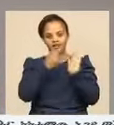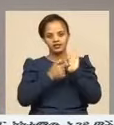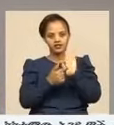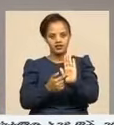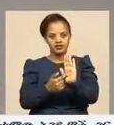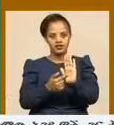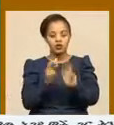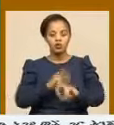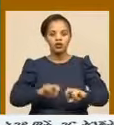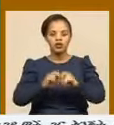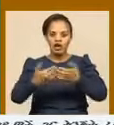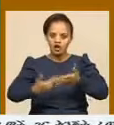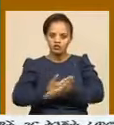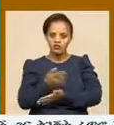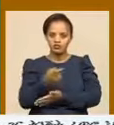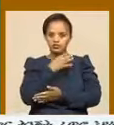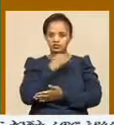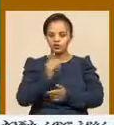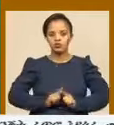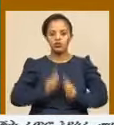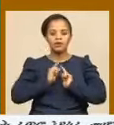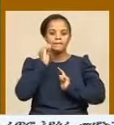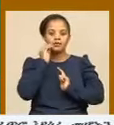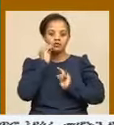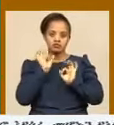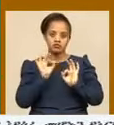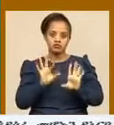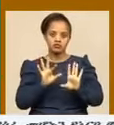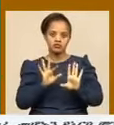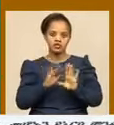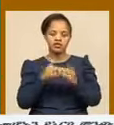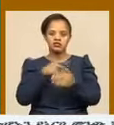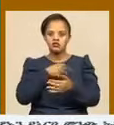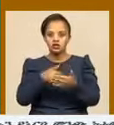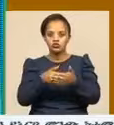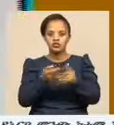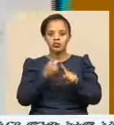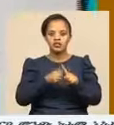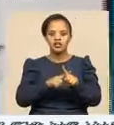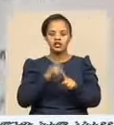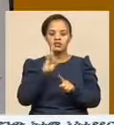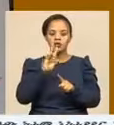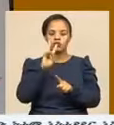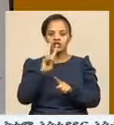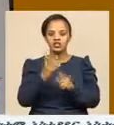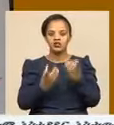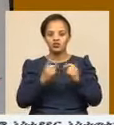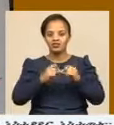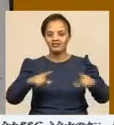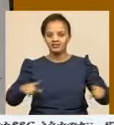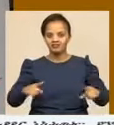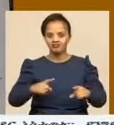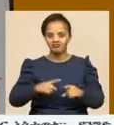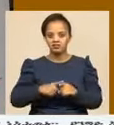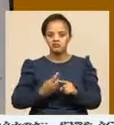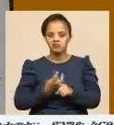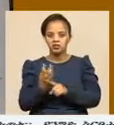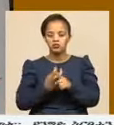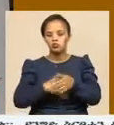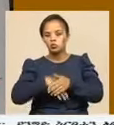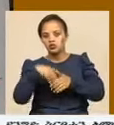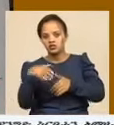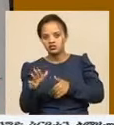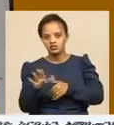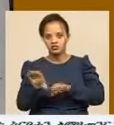ያሳያሉ። ወረዳው አዲስ በመሆኑና መኖሪያ ቤት ባለመኖሩም በደርሶ መልስ ከ72 ኪሎ ሜትር በላይ በመመላለስ ለትራንስፖርት ወጪ